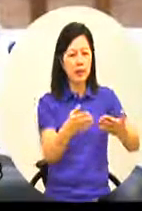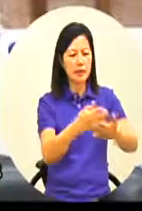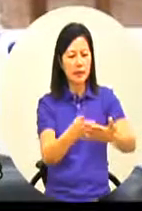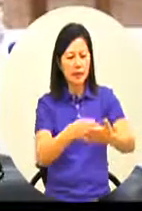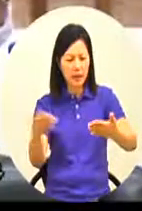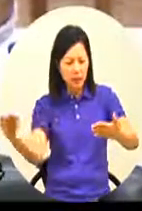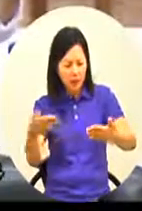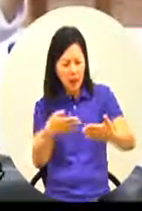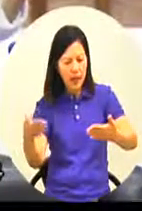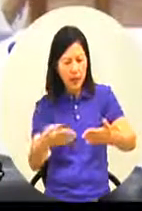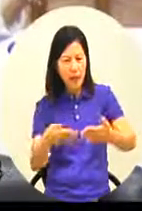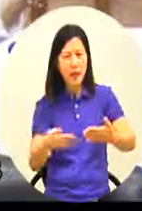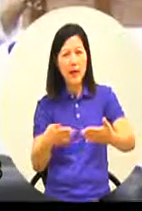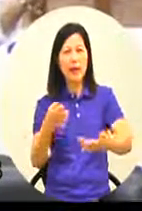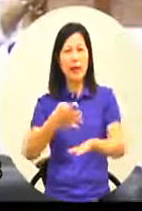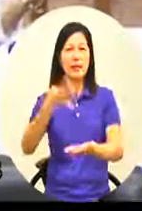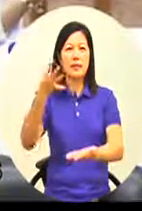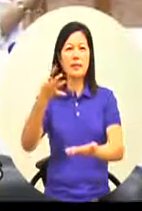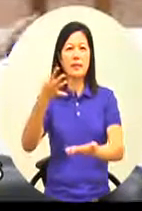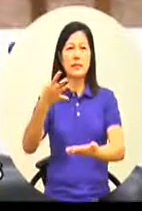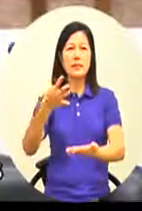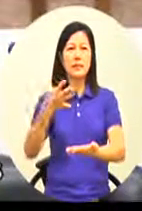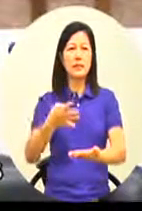到，啊，我嘛唔知。